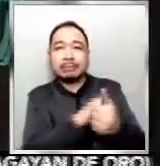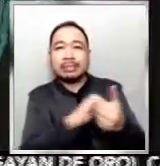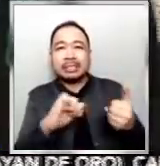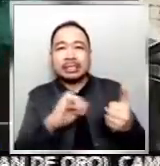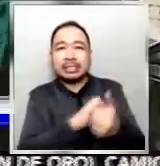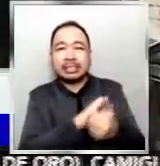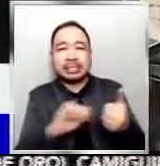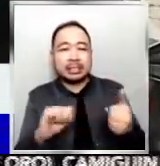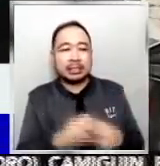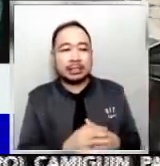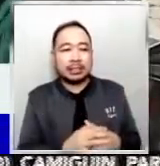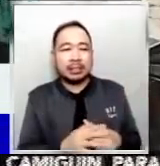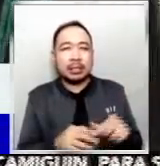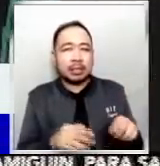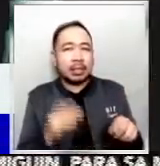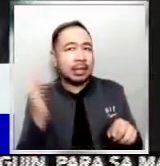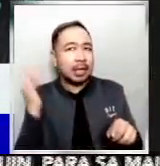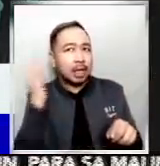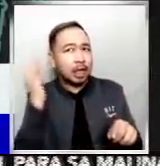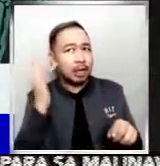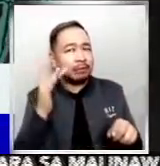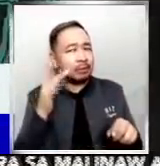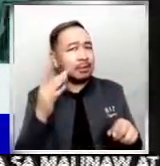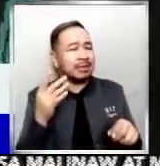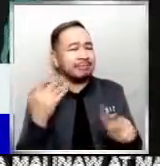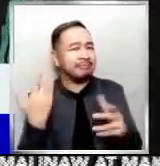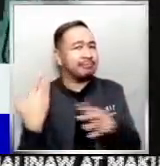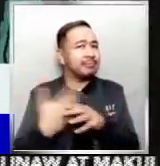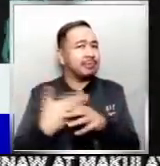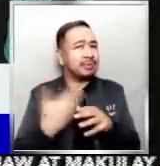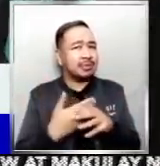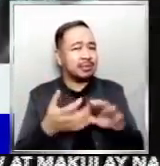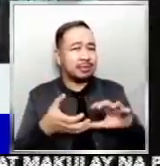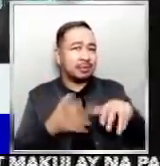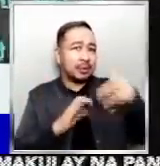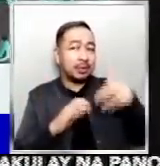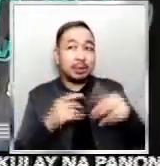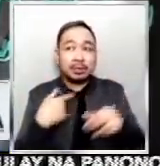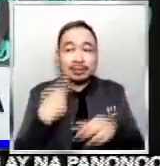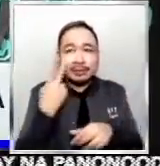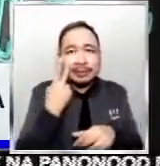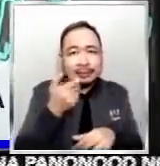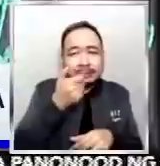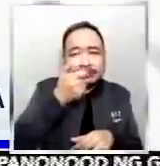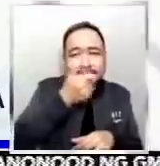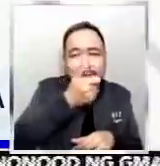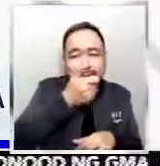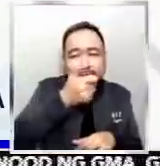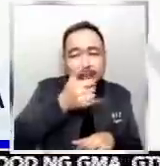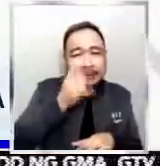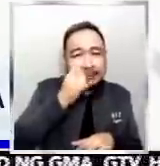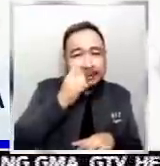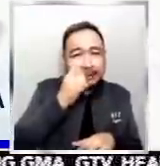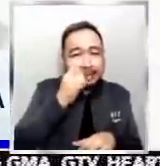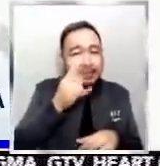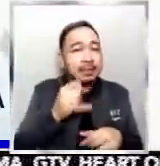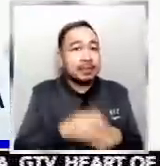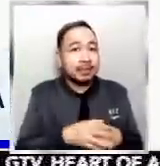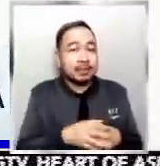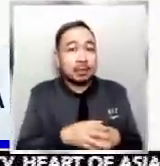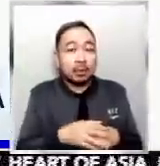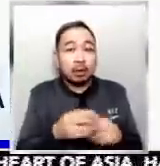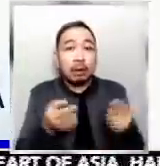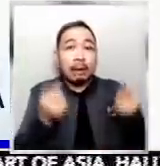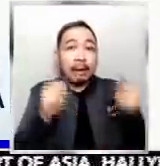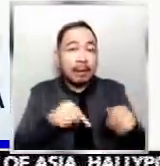lumagotok sa bahay ni natatay. Nung lumagotok po, binidyohan ko, lumapit po ako, tinagtag ko po sa plastic yung cellphone. Tinangay po paparoon, tapos